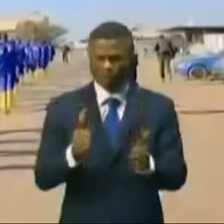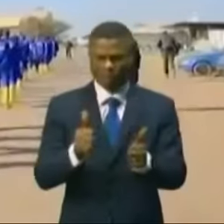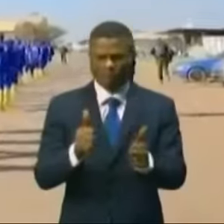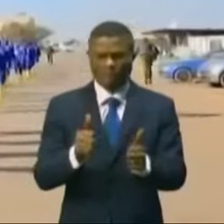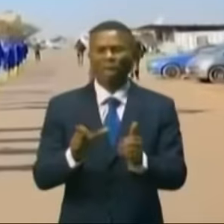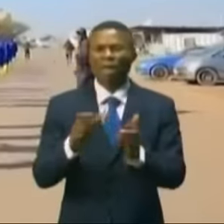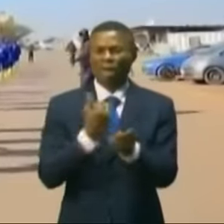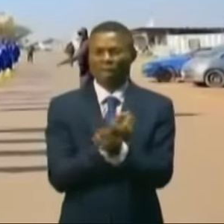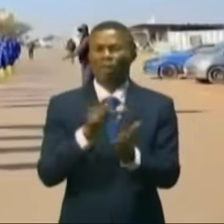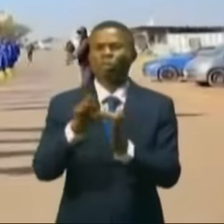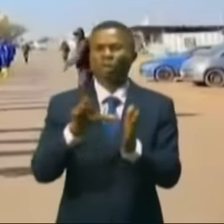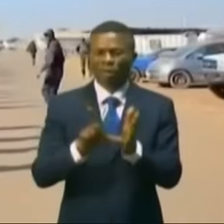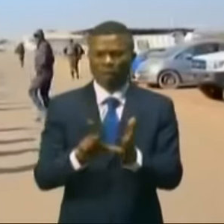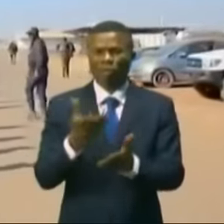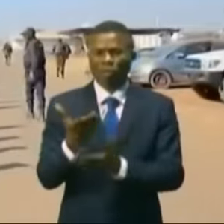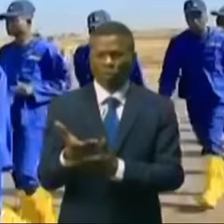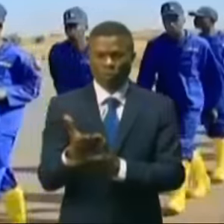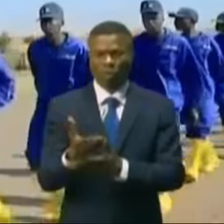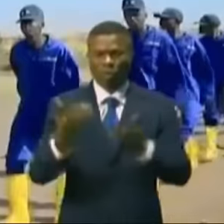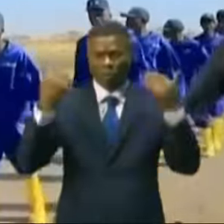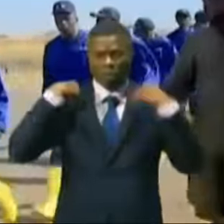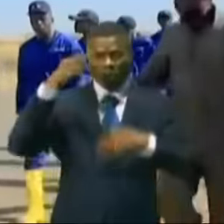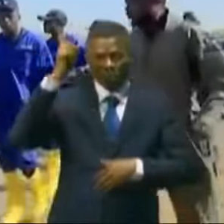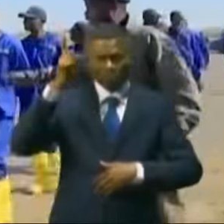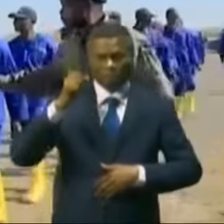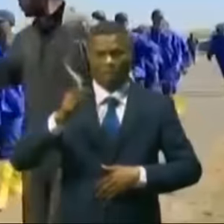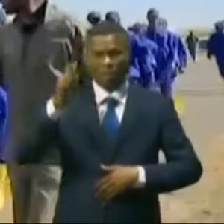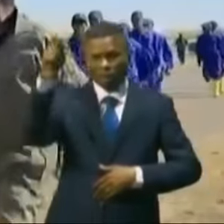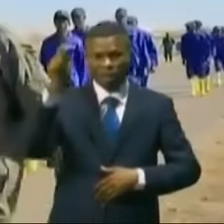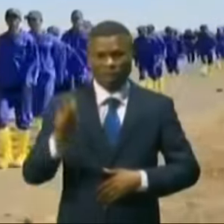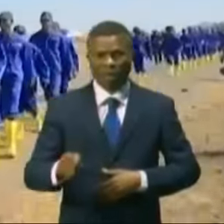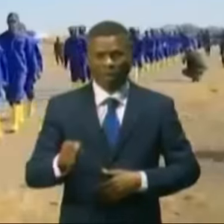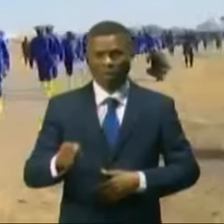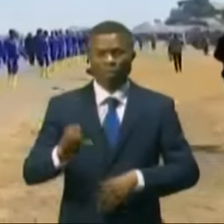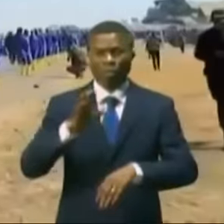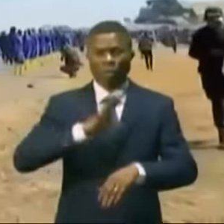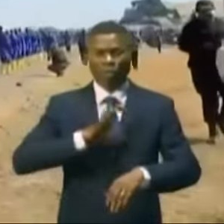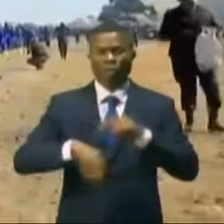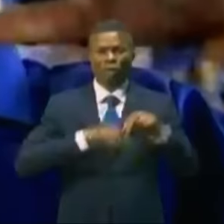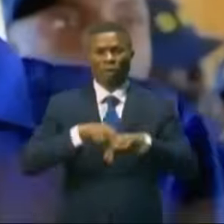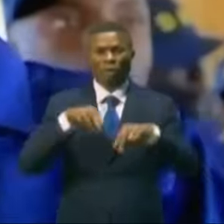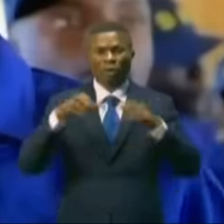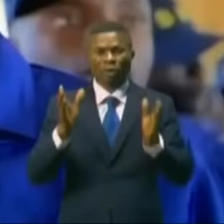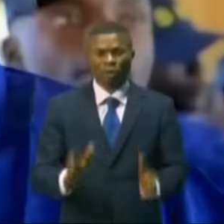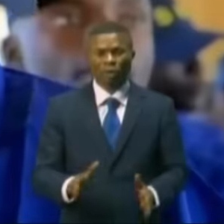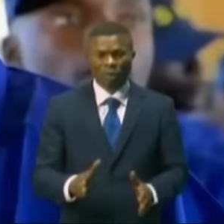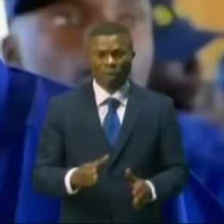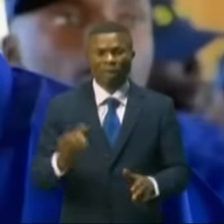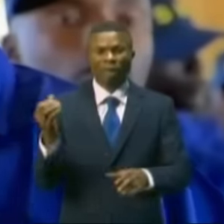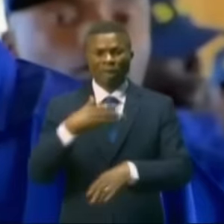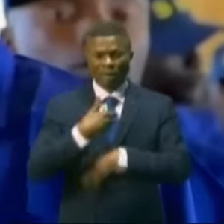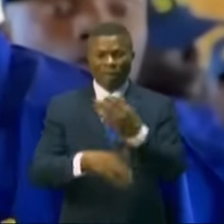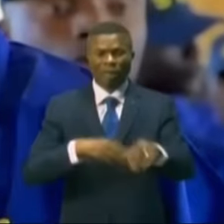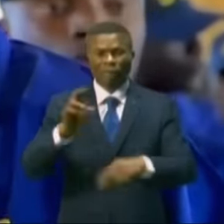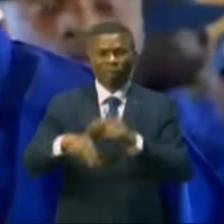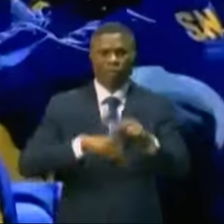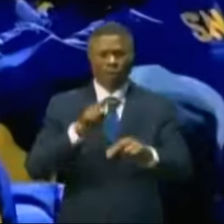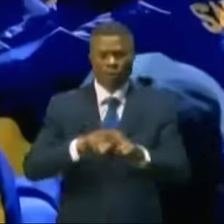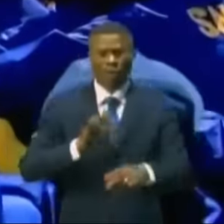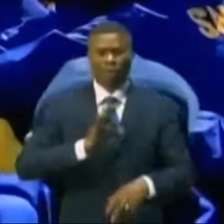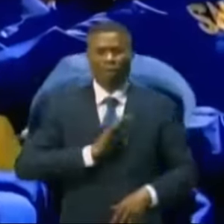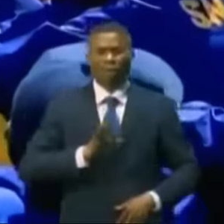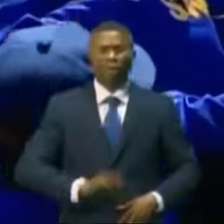selon les instructions du commandant suprême des FARDC, de la police nationale congolaise et du service national,